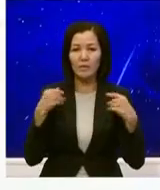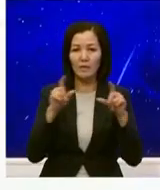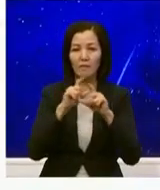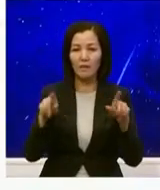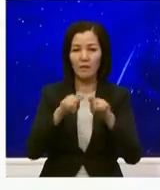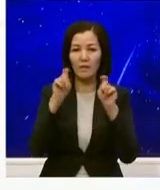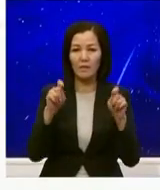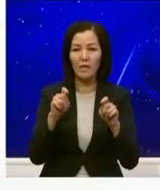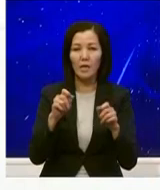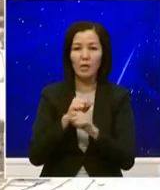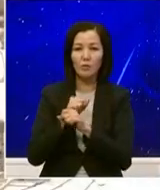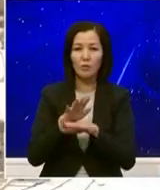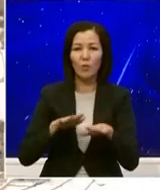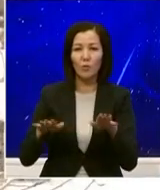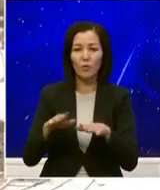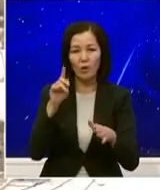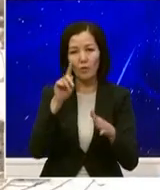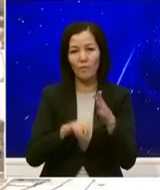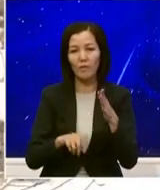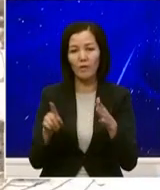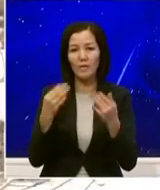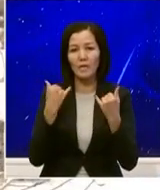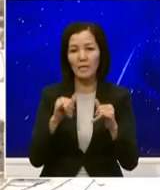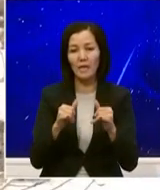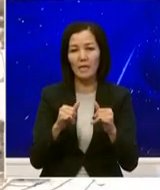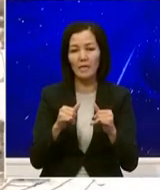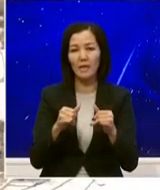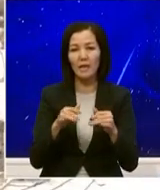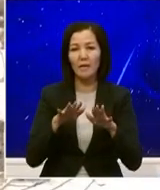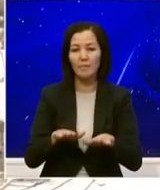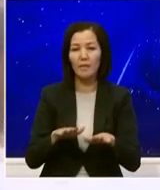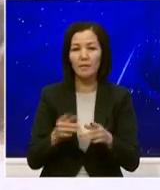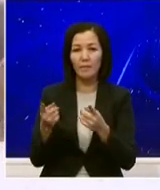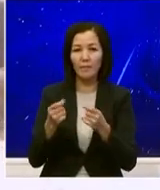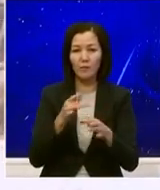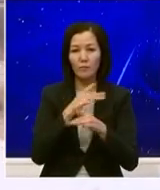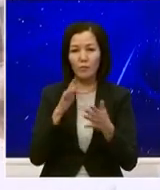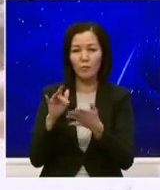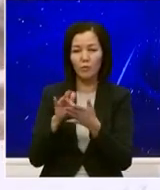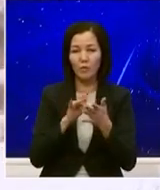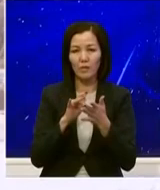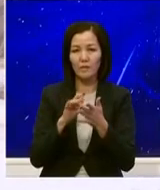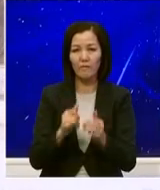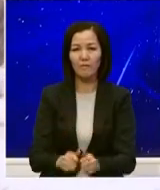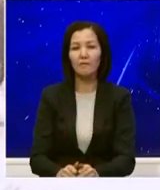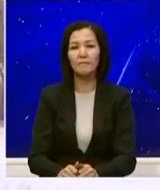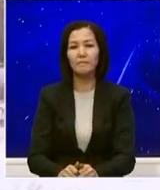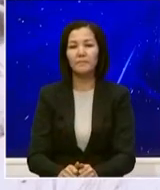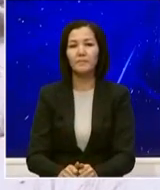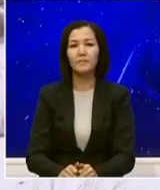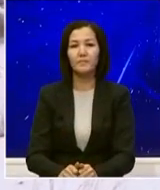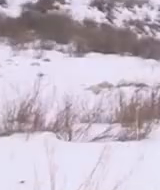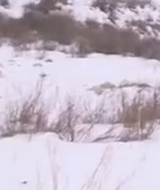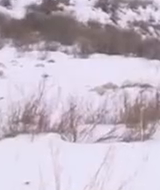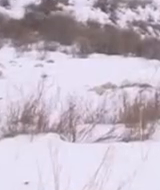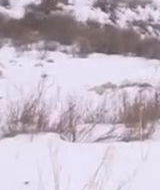а затем зону отдыха. Фермер уверен, идеальное место расположения объекта привлечет огромное количество туристов. Руслан Нурмухамбетов, Нуржан